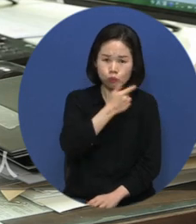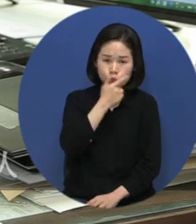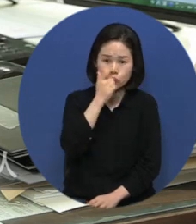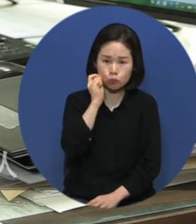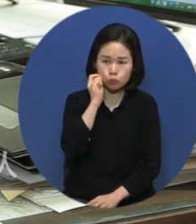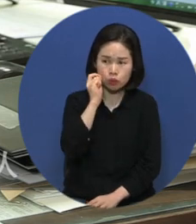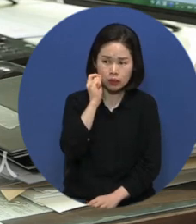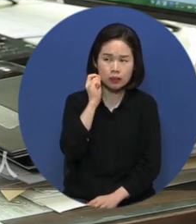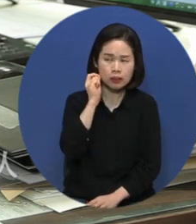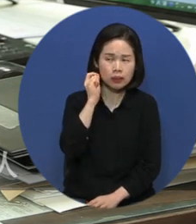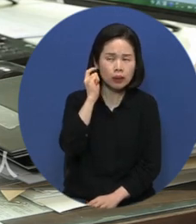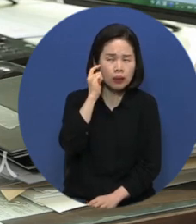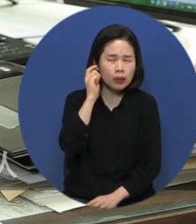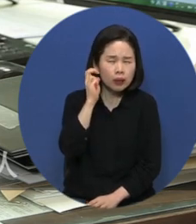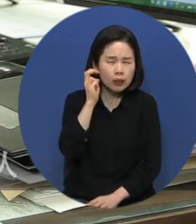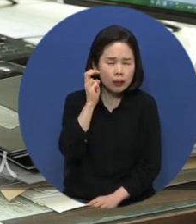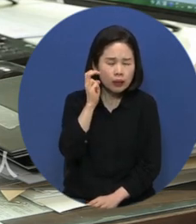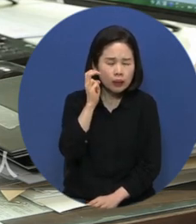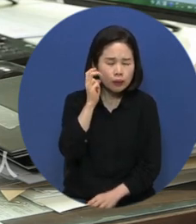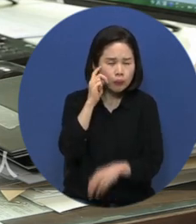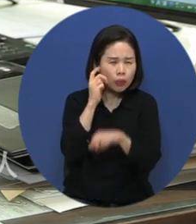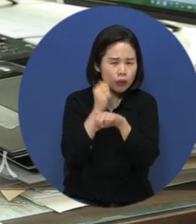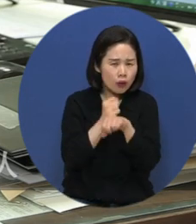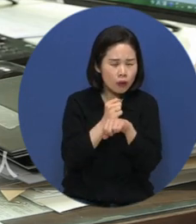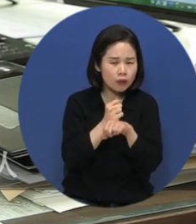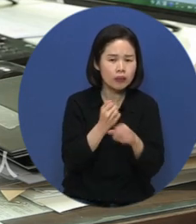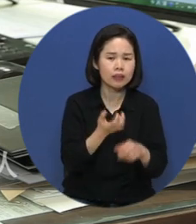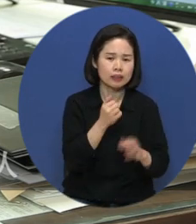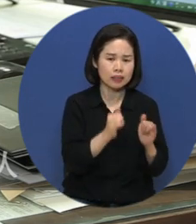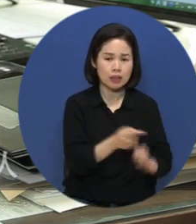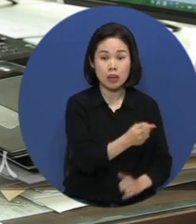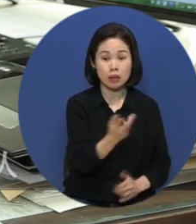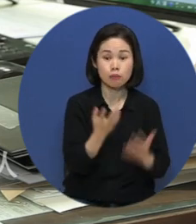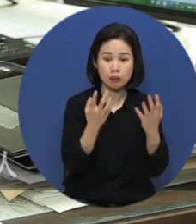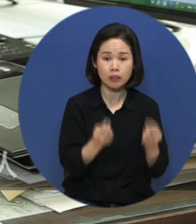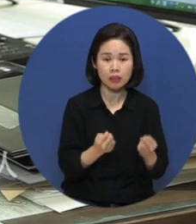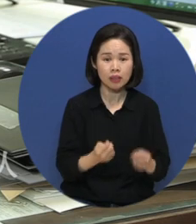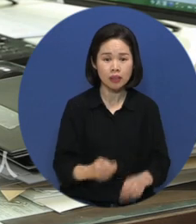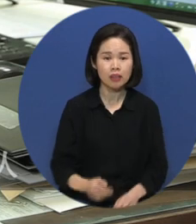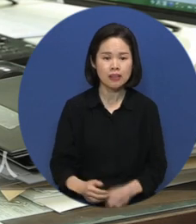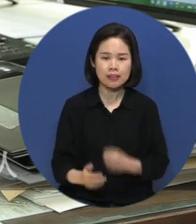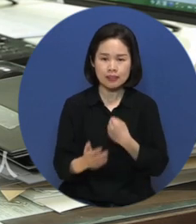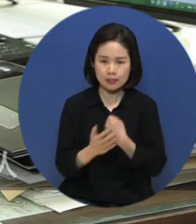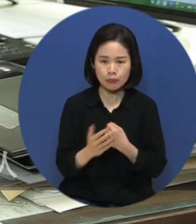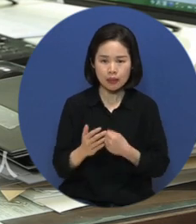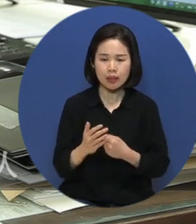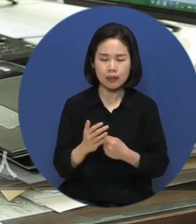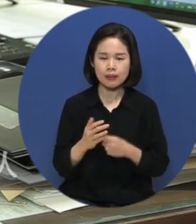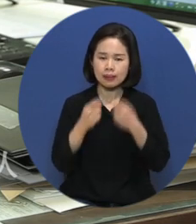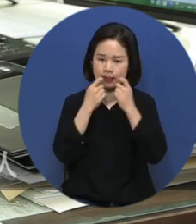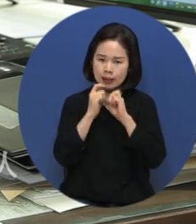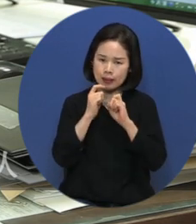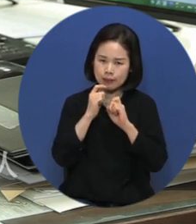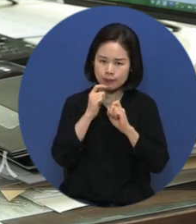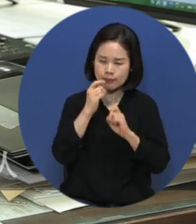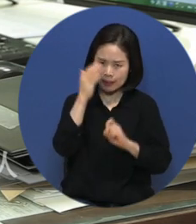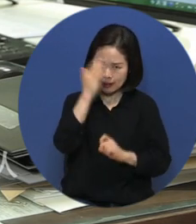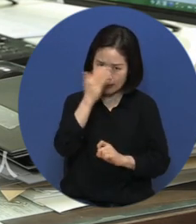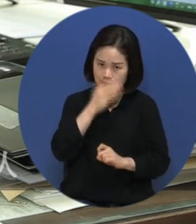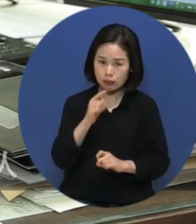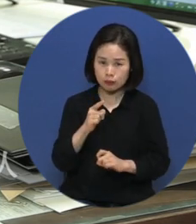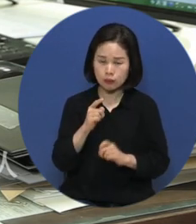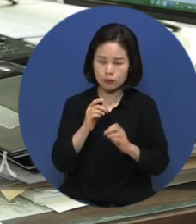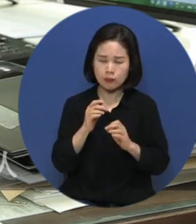그런 선입견을 갖는 사람들이 참 많이 있습니다. 그래서 저희는 특별히 그런 부분에 더 신경을 쓰고 있고 그래서 이